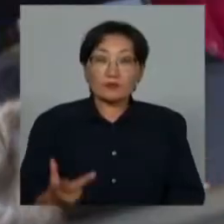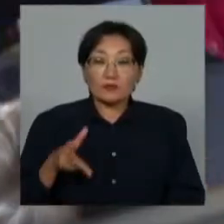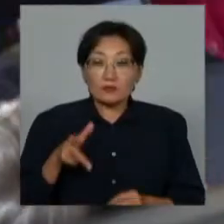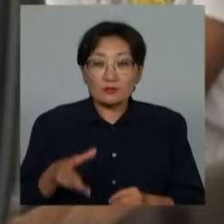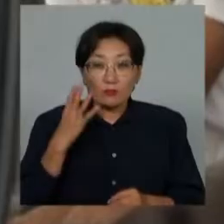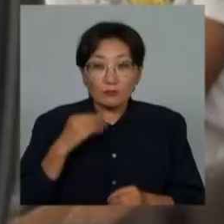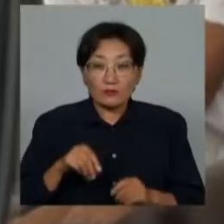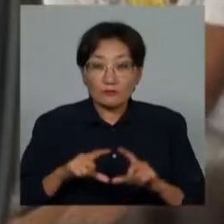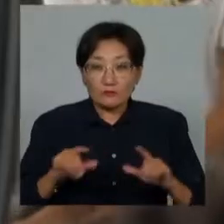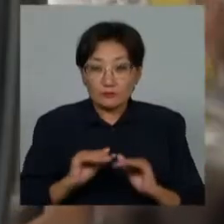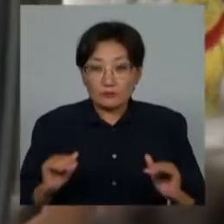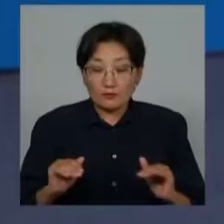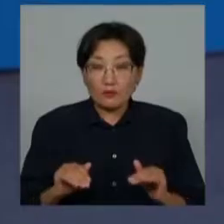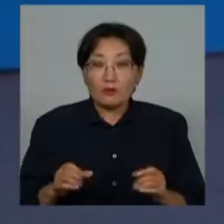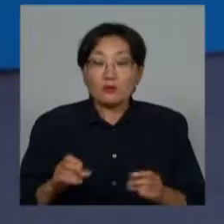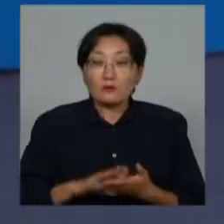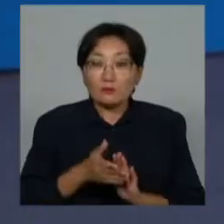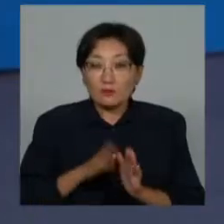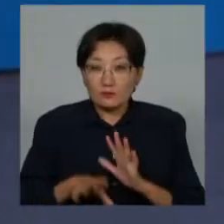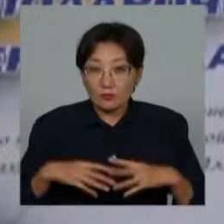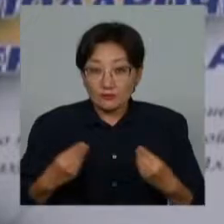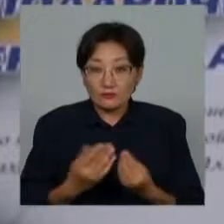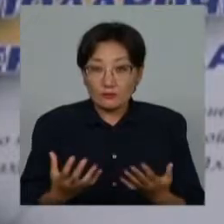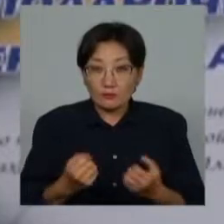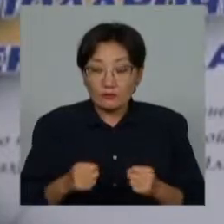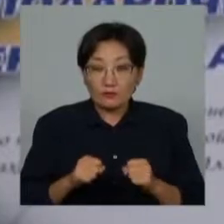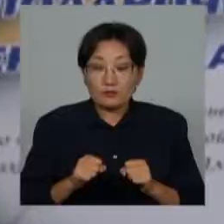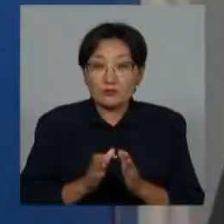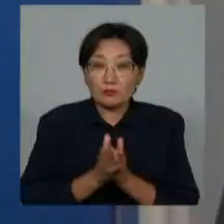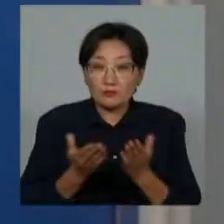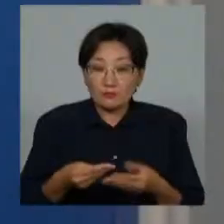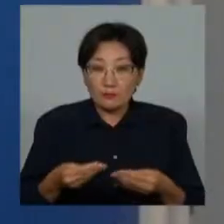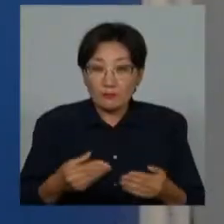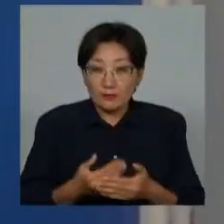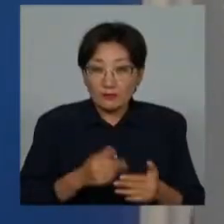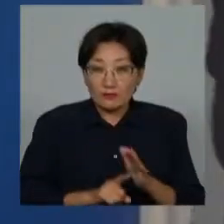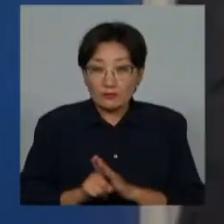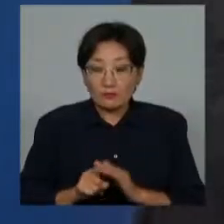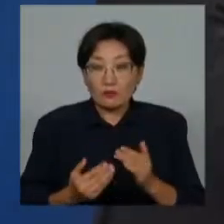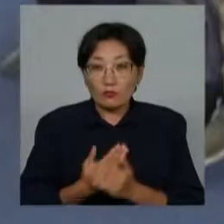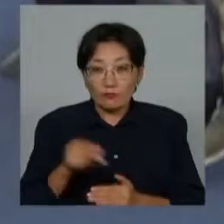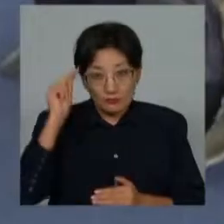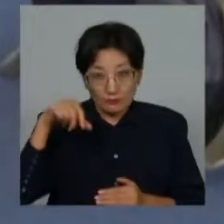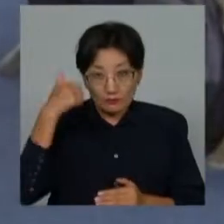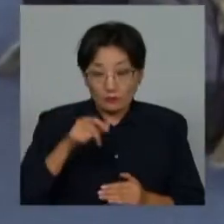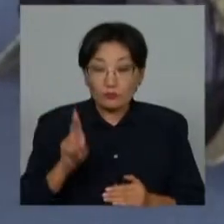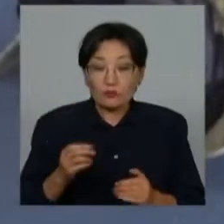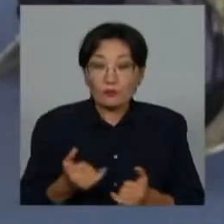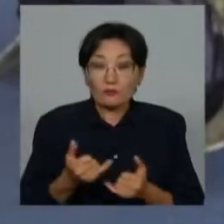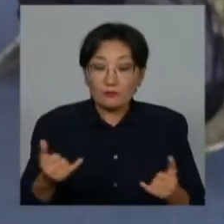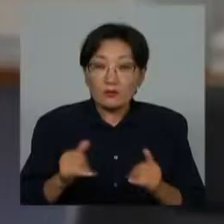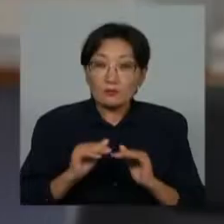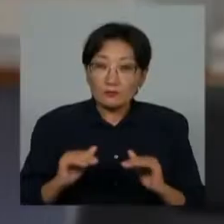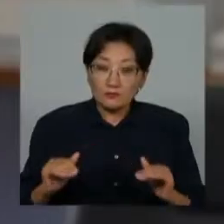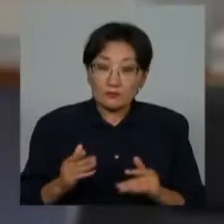3000 алматинских школьников из нуждающихся семей получили учебные принадлежности перед началом нового учебного года. Кто оказал помощь